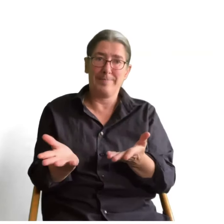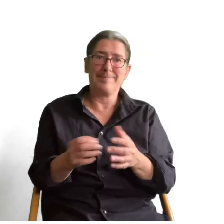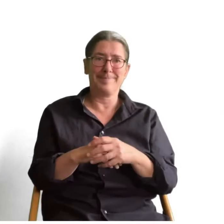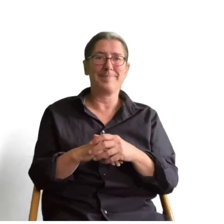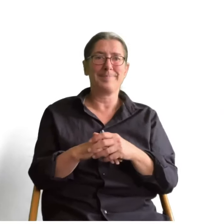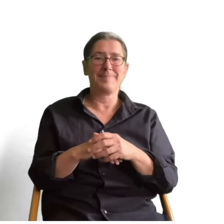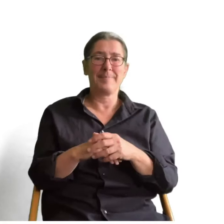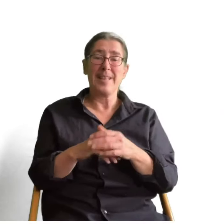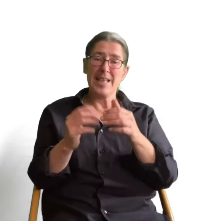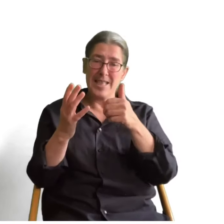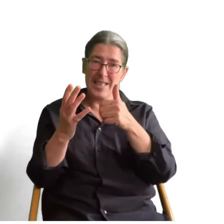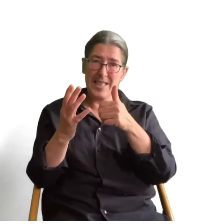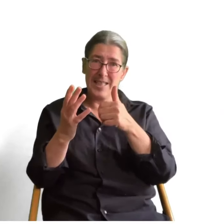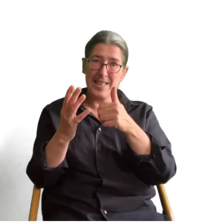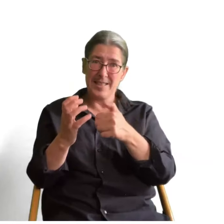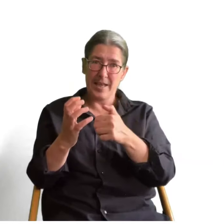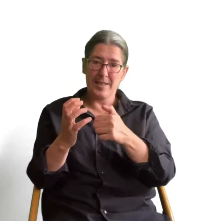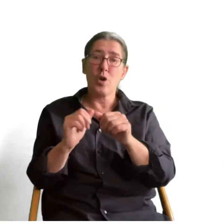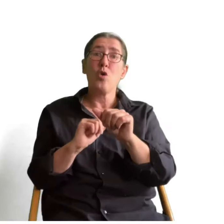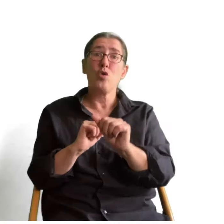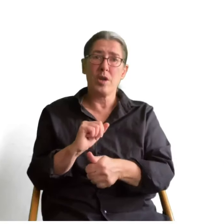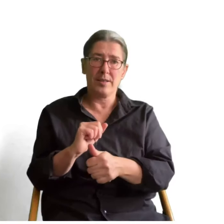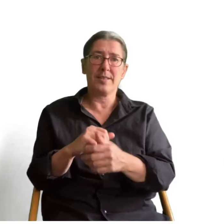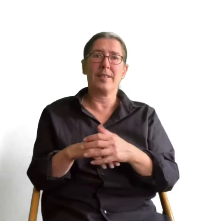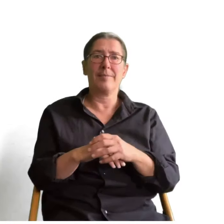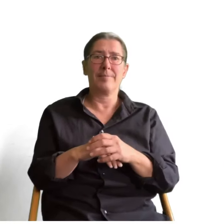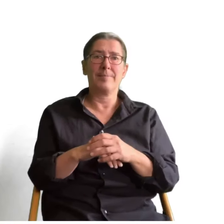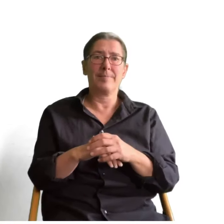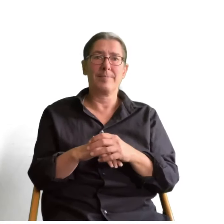so. Die 60 Hundertstel.